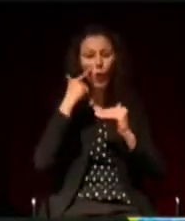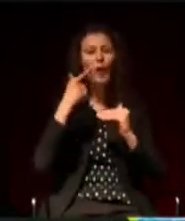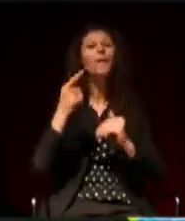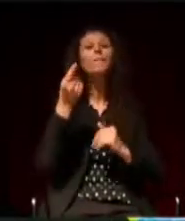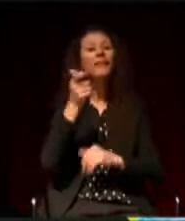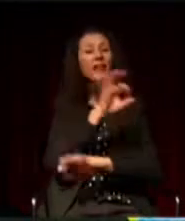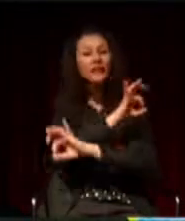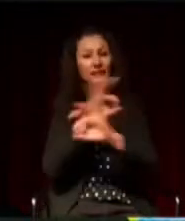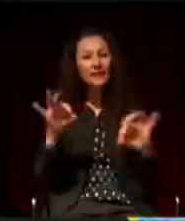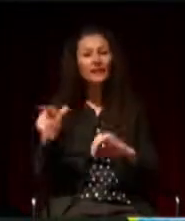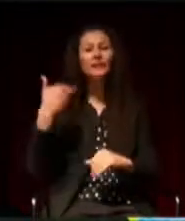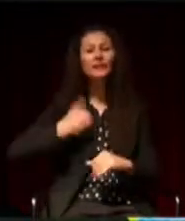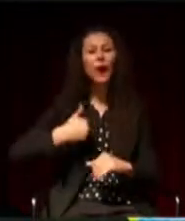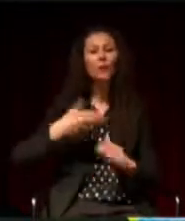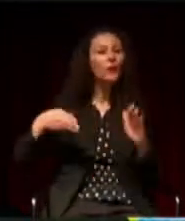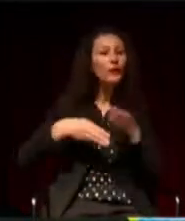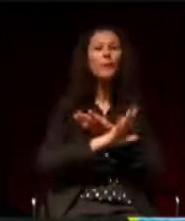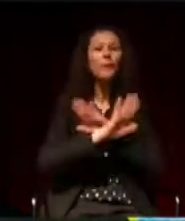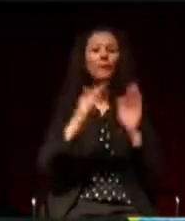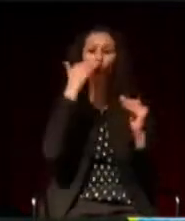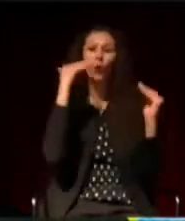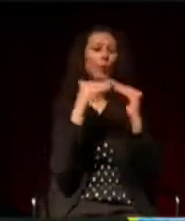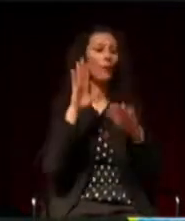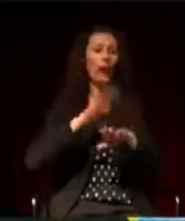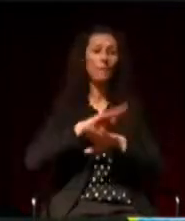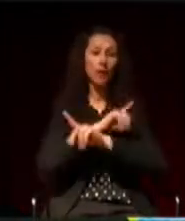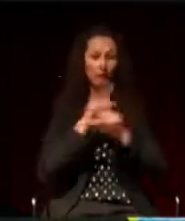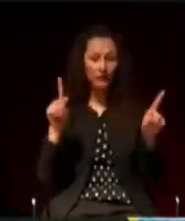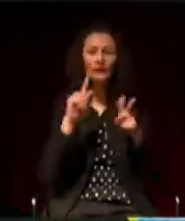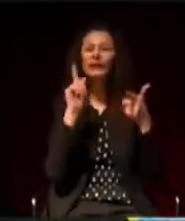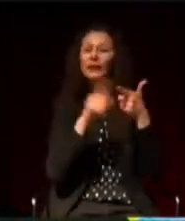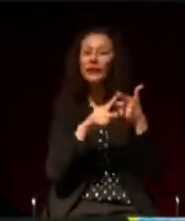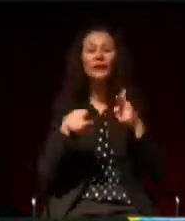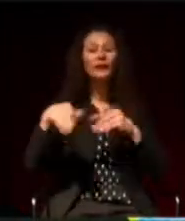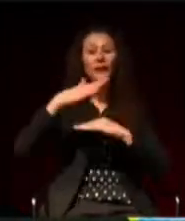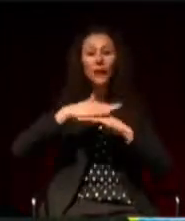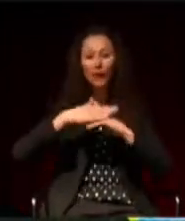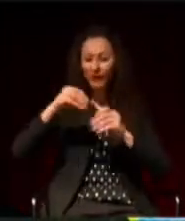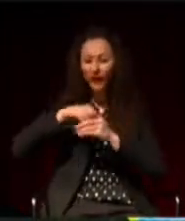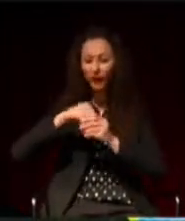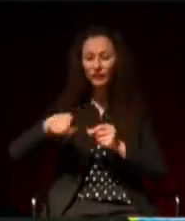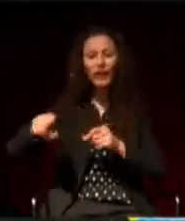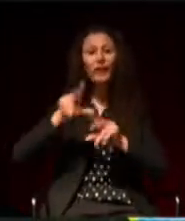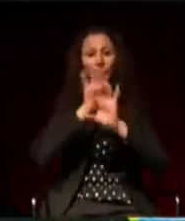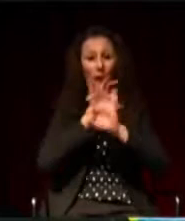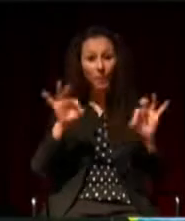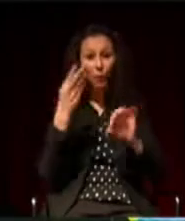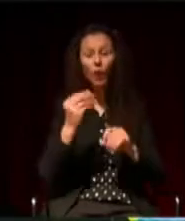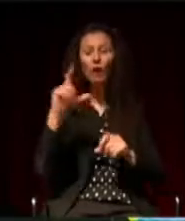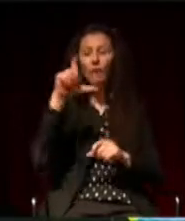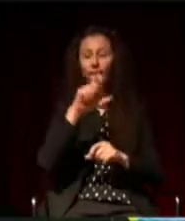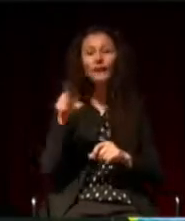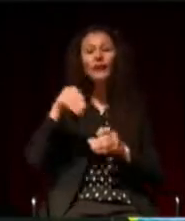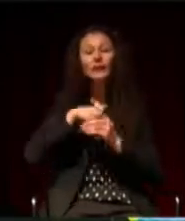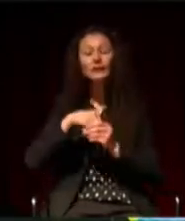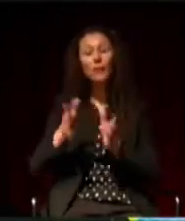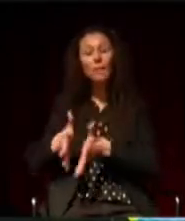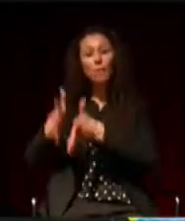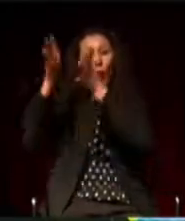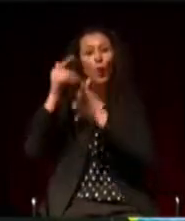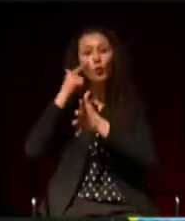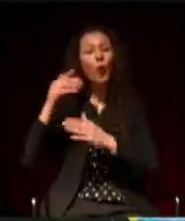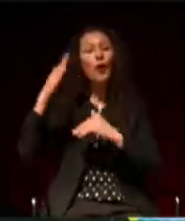kısımları bedelsiz olarak kamu eline geçmeden uygulama yapılamaz. 2. Taban alanı katsayısı tanımlanmış ayrık, ayrık ikiz ve blok nizamlı